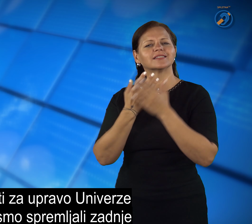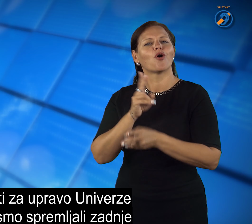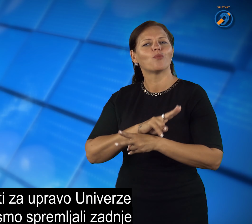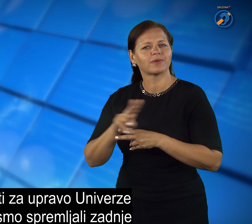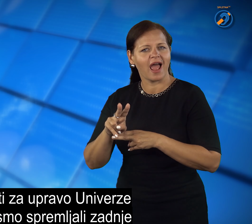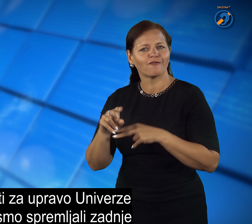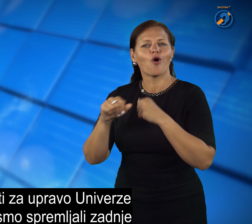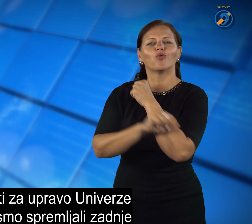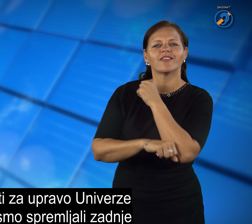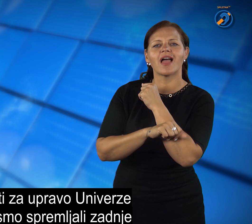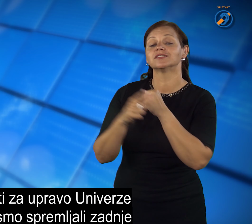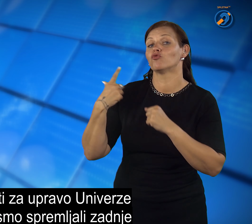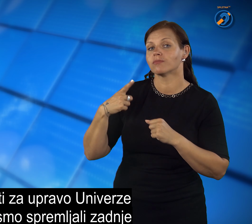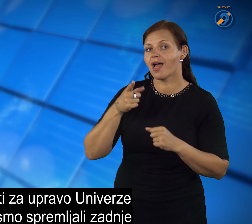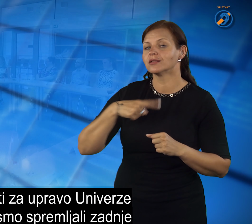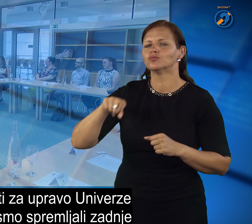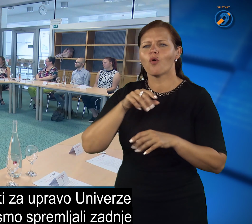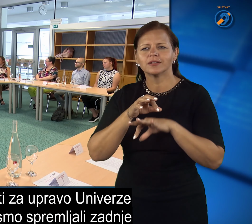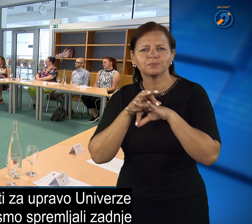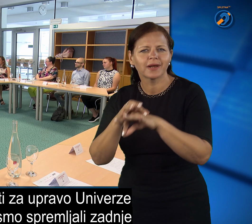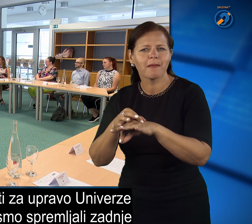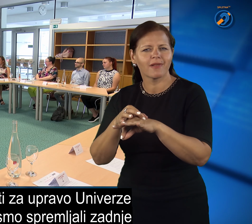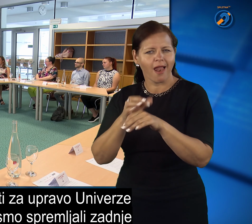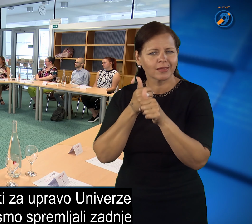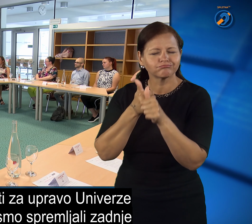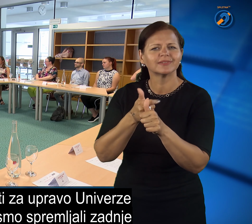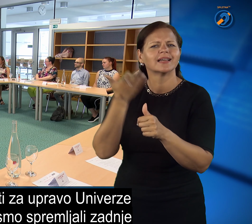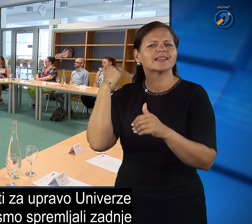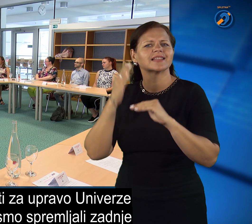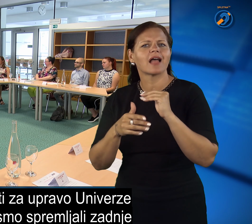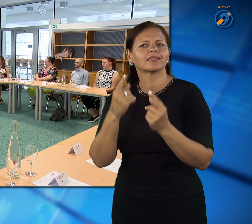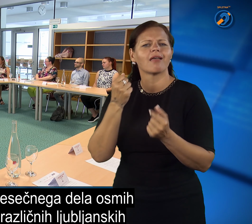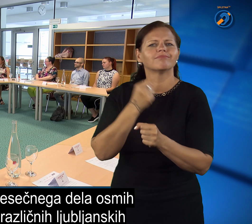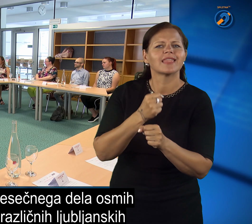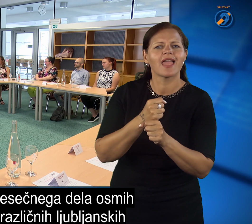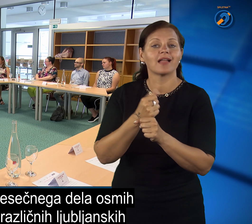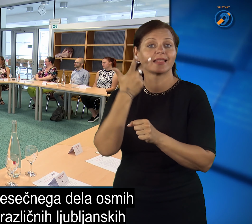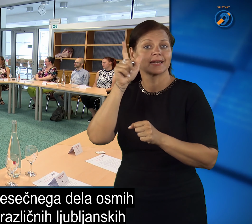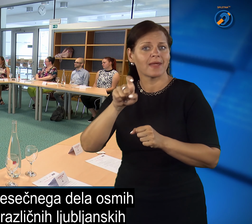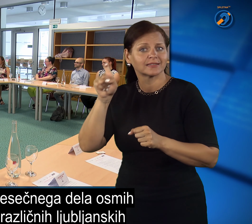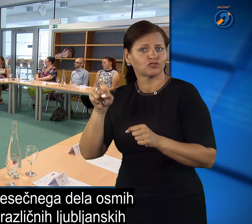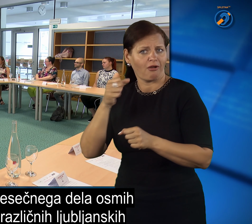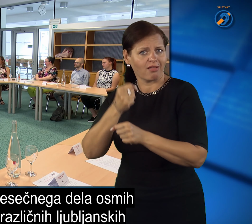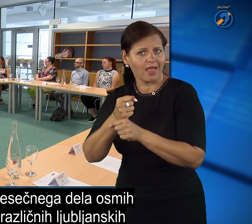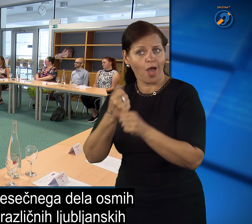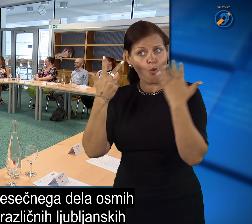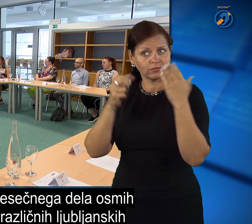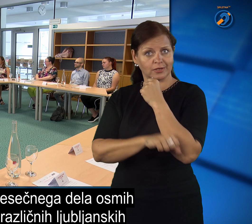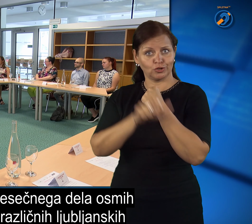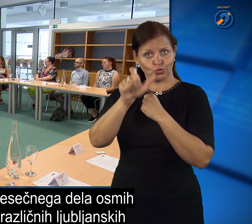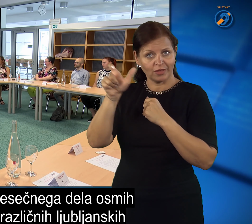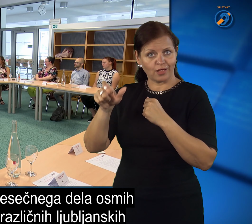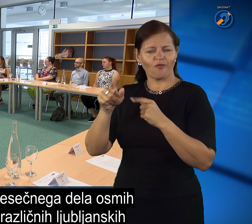Na Fakulteti za upravo Univerze v Ljubljani smo spremljali zadnje dejanje 3-mesečnega dela 8 študentov